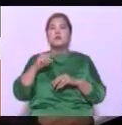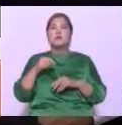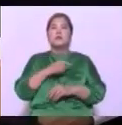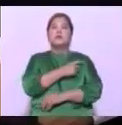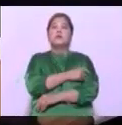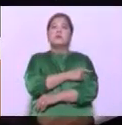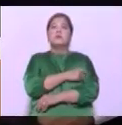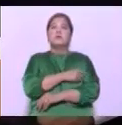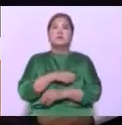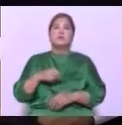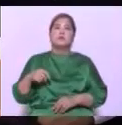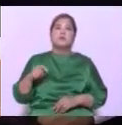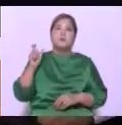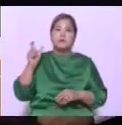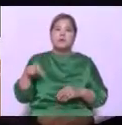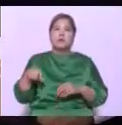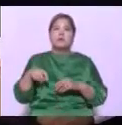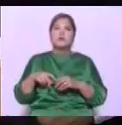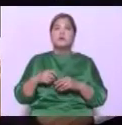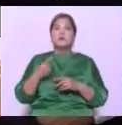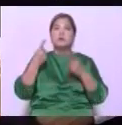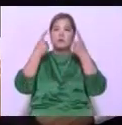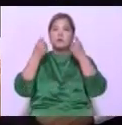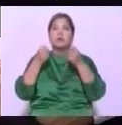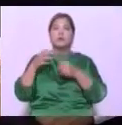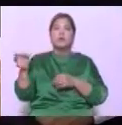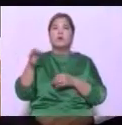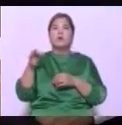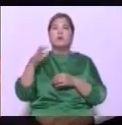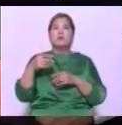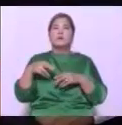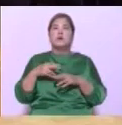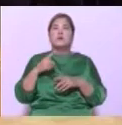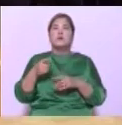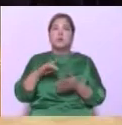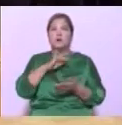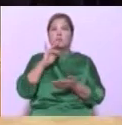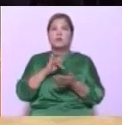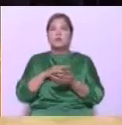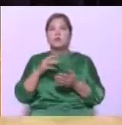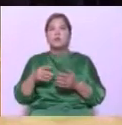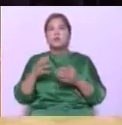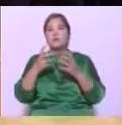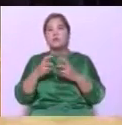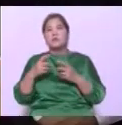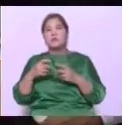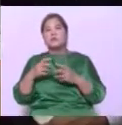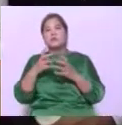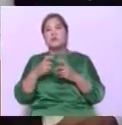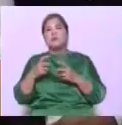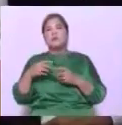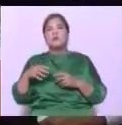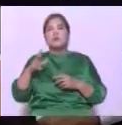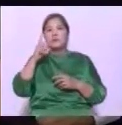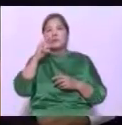врежу Мы сначала звоним в область только потом после этого они обращаются в город на всё это уходит несколько часов неужели нельзя